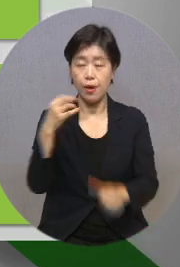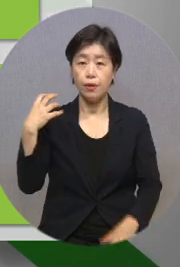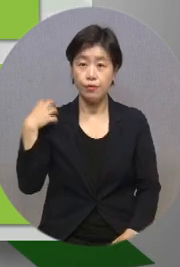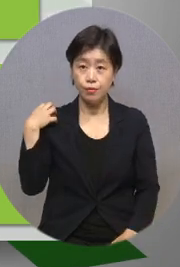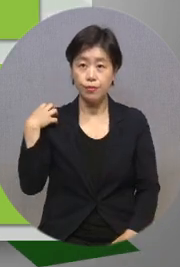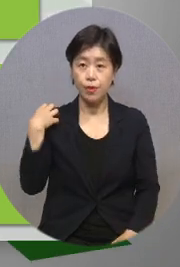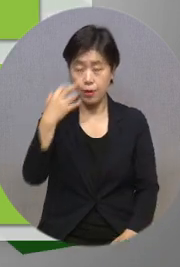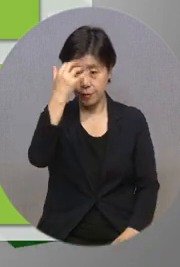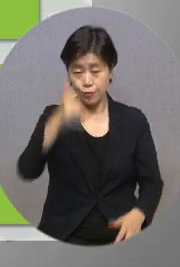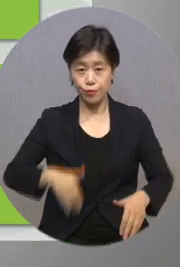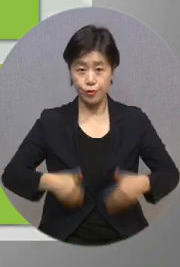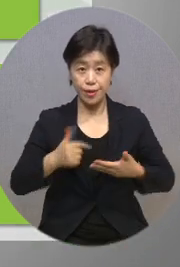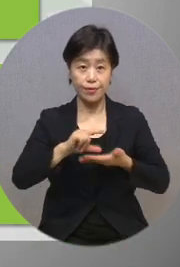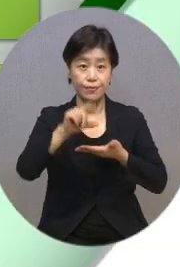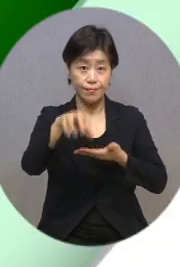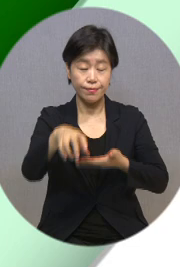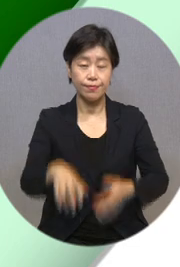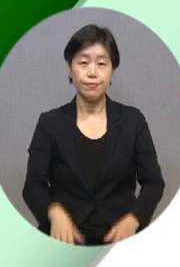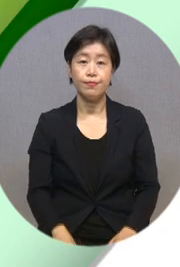지사입니다.